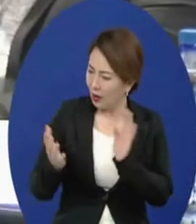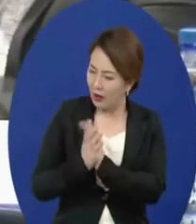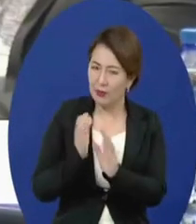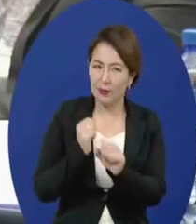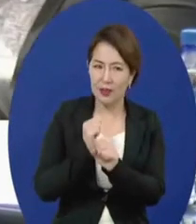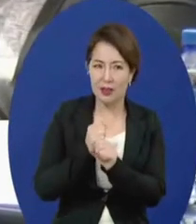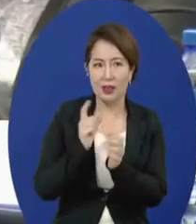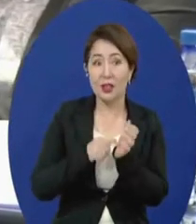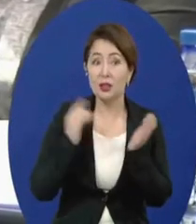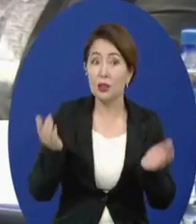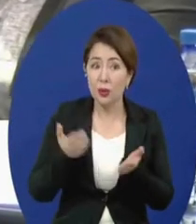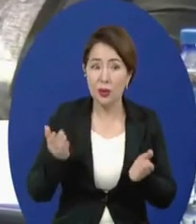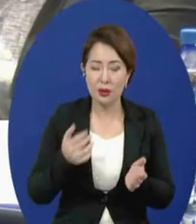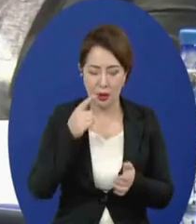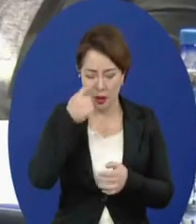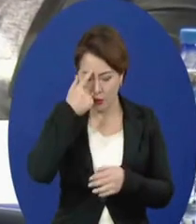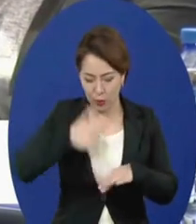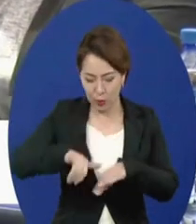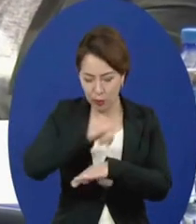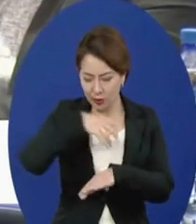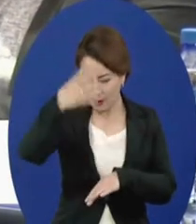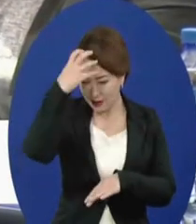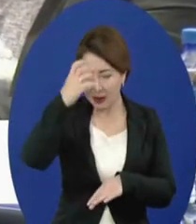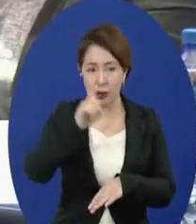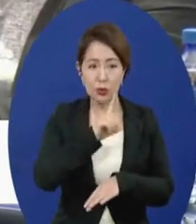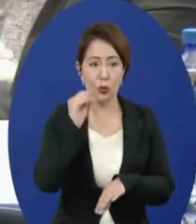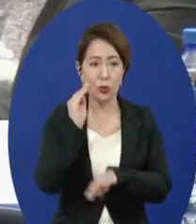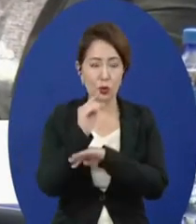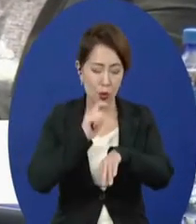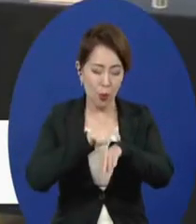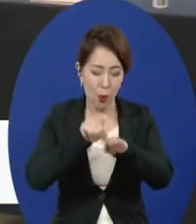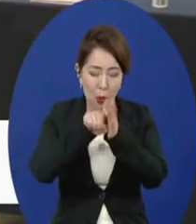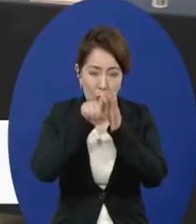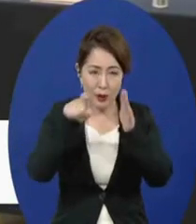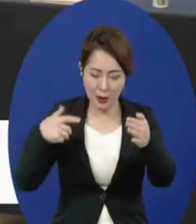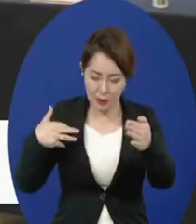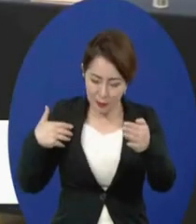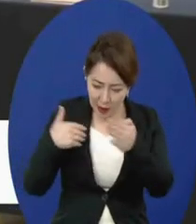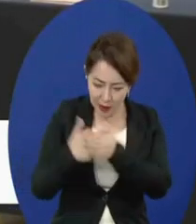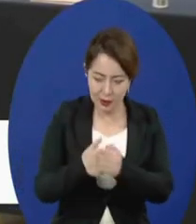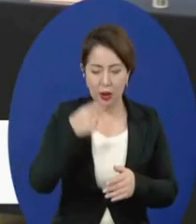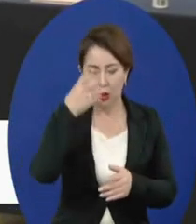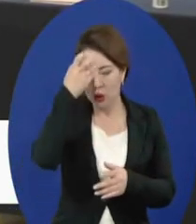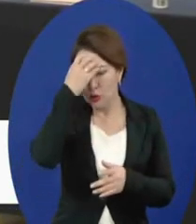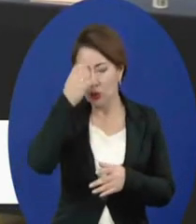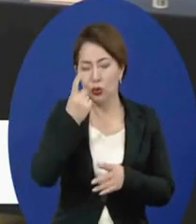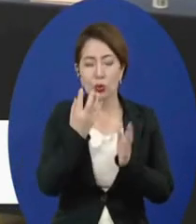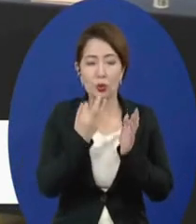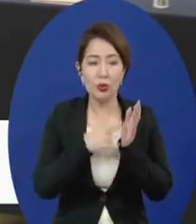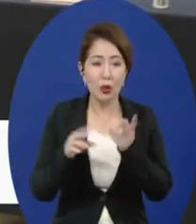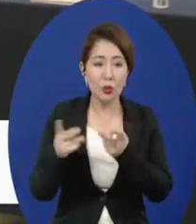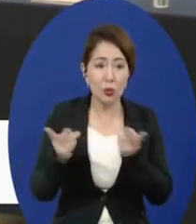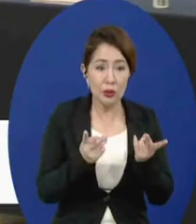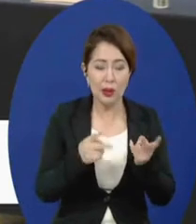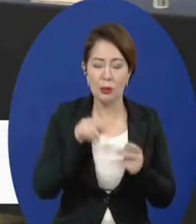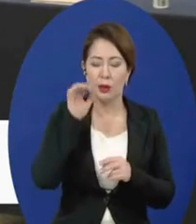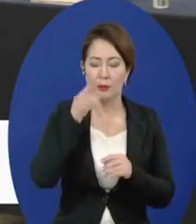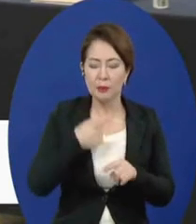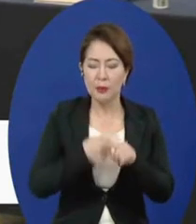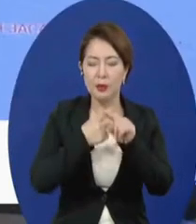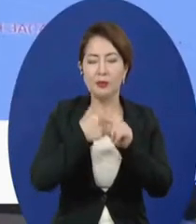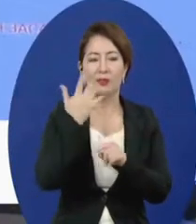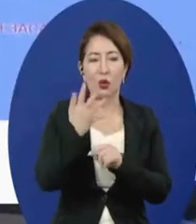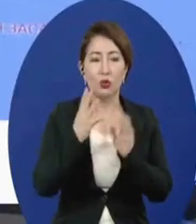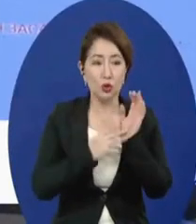хамтарч ажиллахыг тэрээр уриалсан юм. Монгол Улсын засгийн газар 100 хоногтой багтаан одоо захимаар үзүүлж байгаа төрийн 180 гаруй үйлчилгээг 592-т